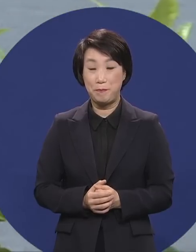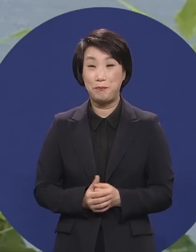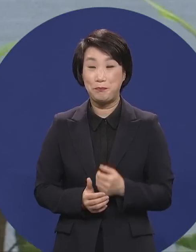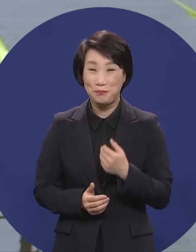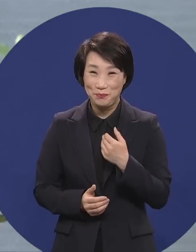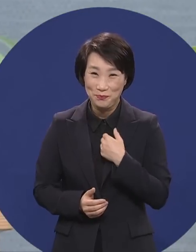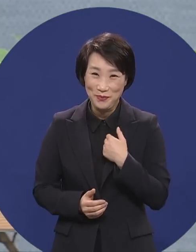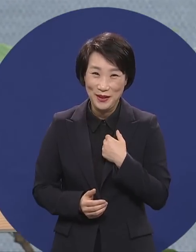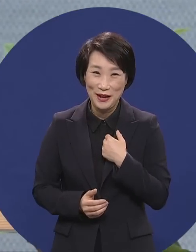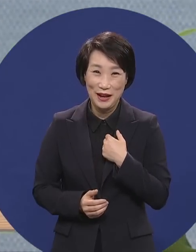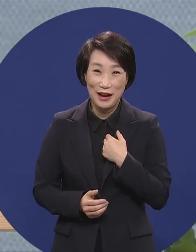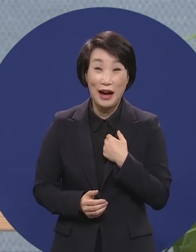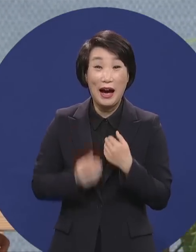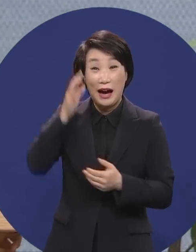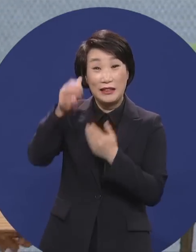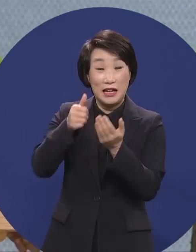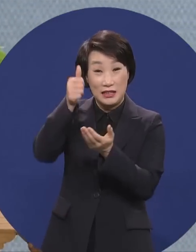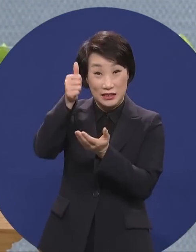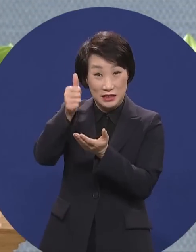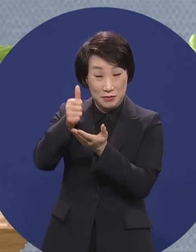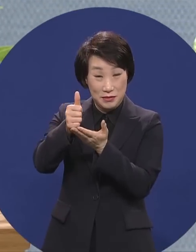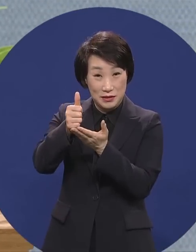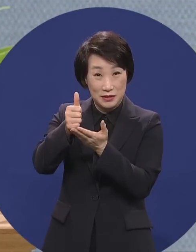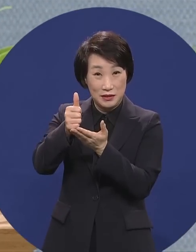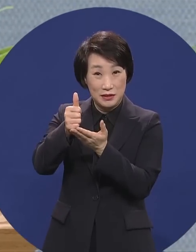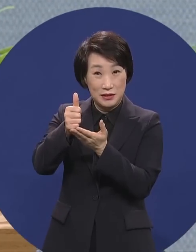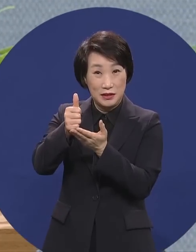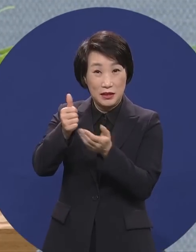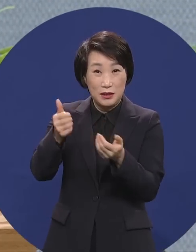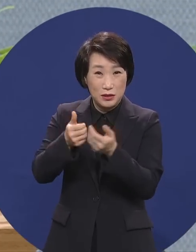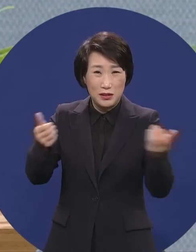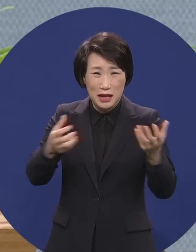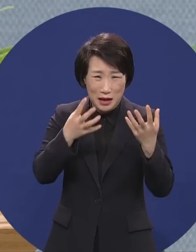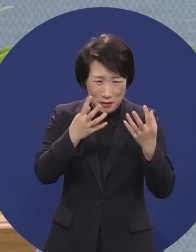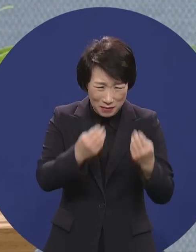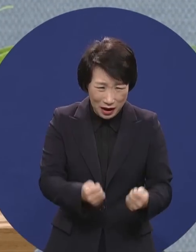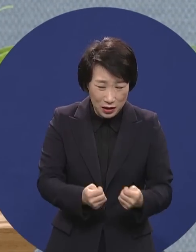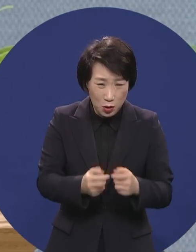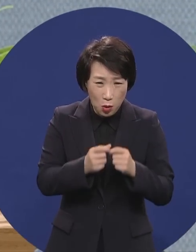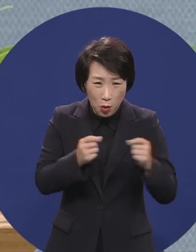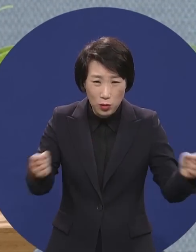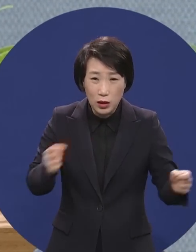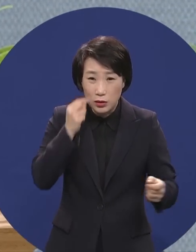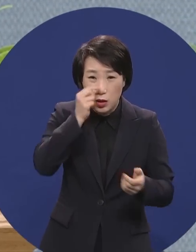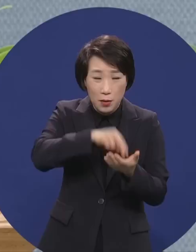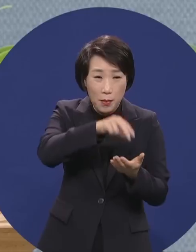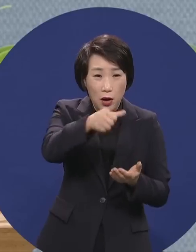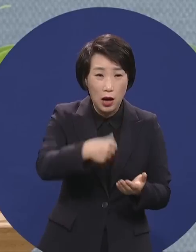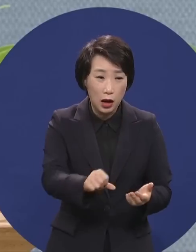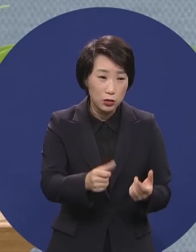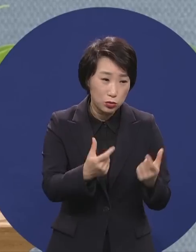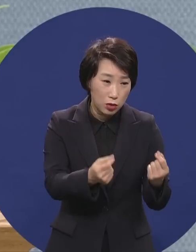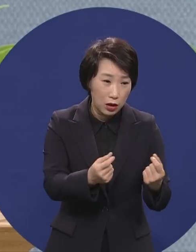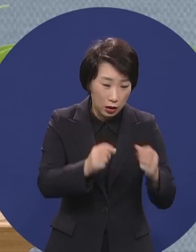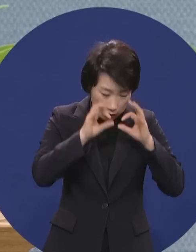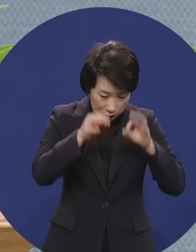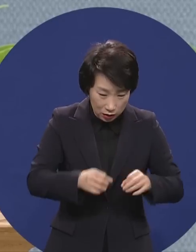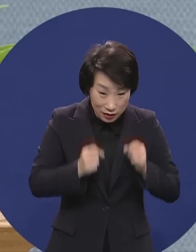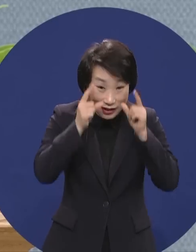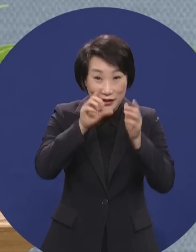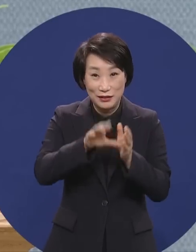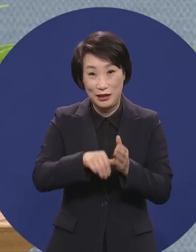내가 하나님을 많이 떠난 탕자와 같구나 할 때